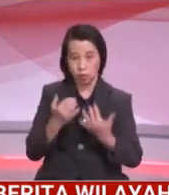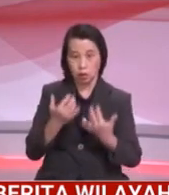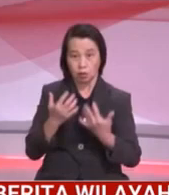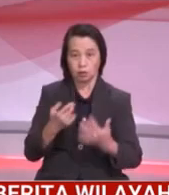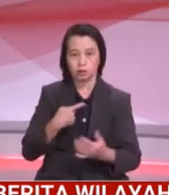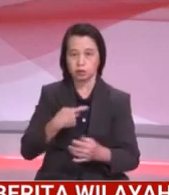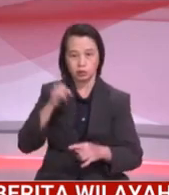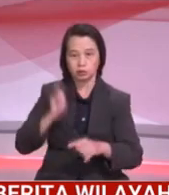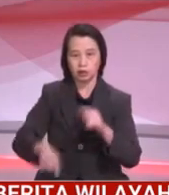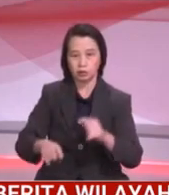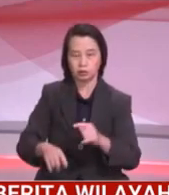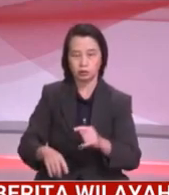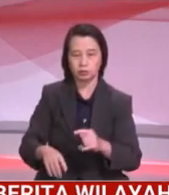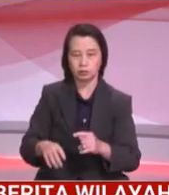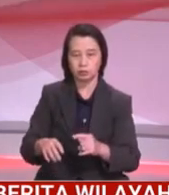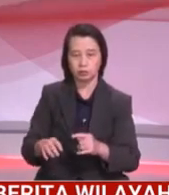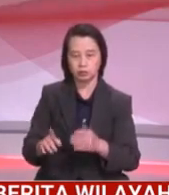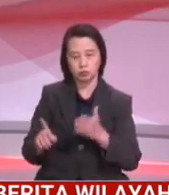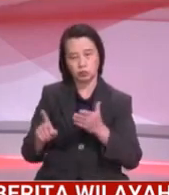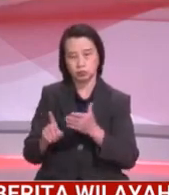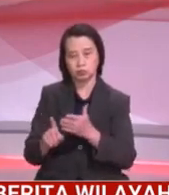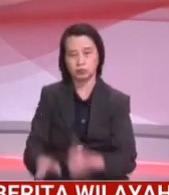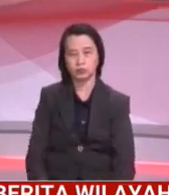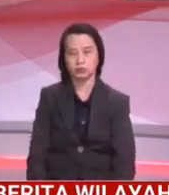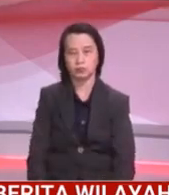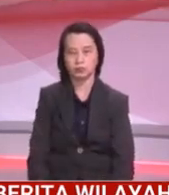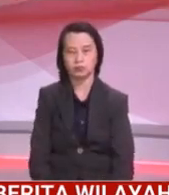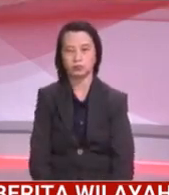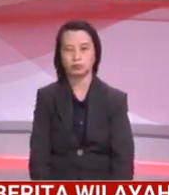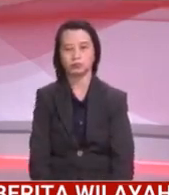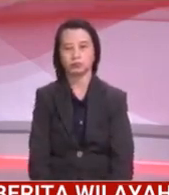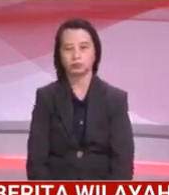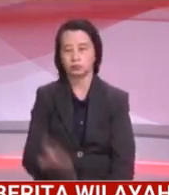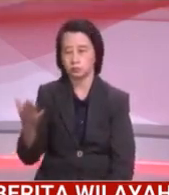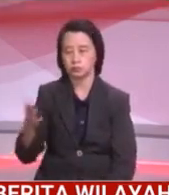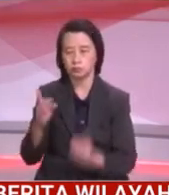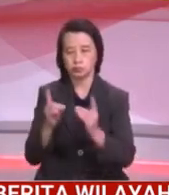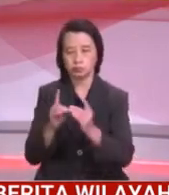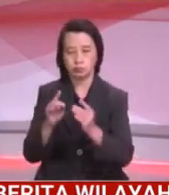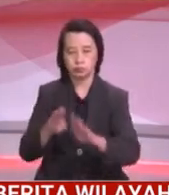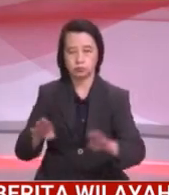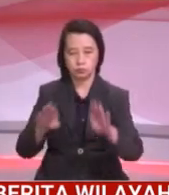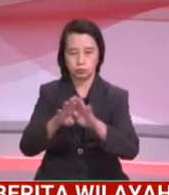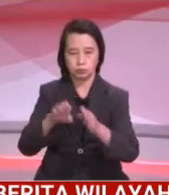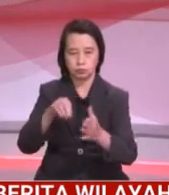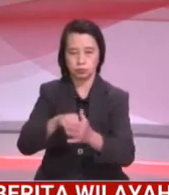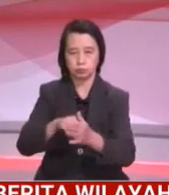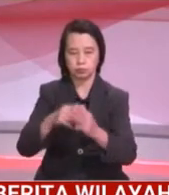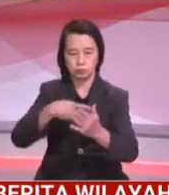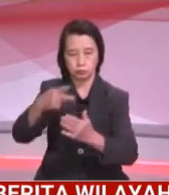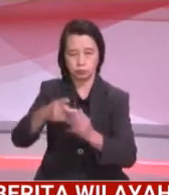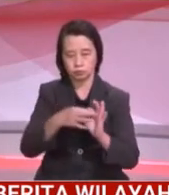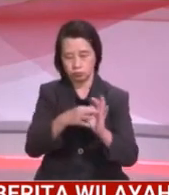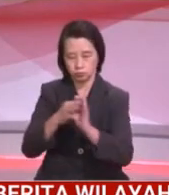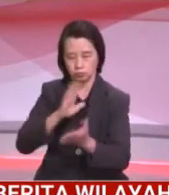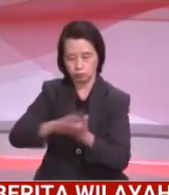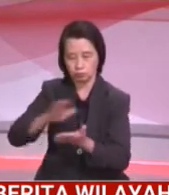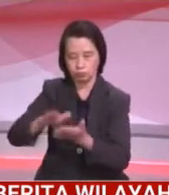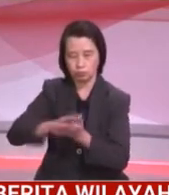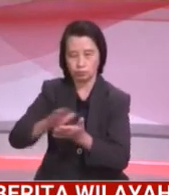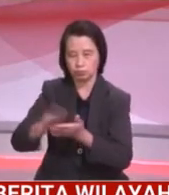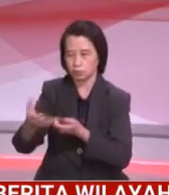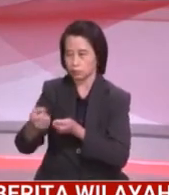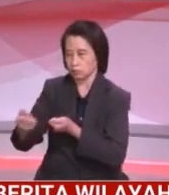nak sekat api, sekarang ini kita kena turun dia. Beliau ditemui pemberita di program Gotong Royong Bersepadu